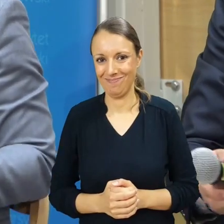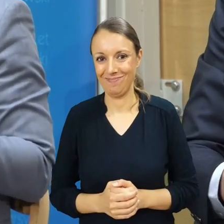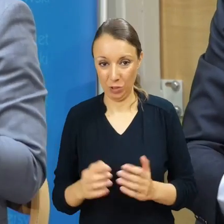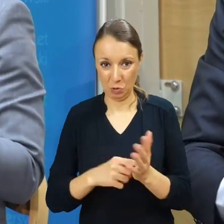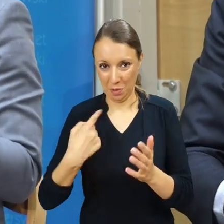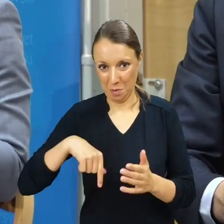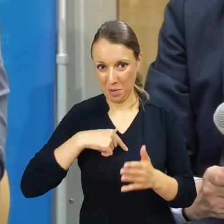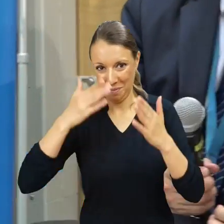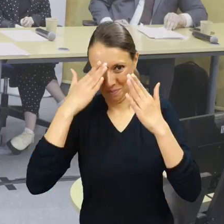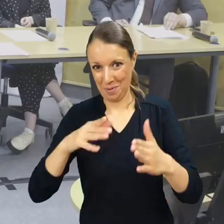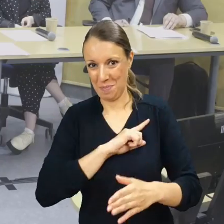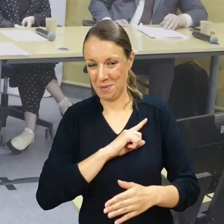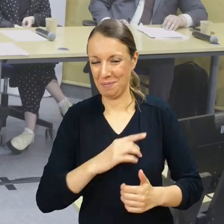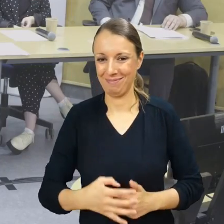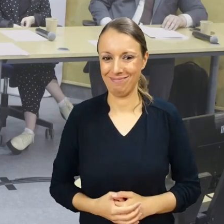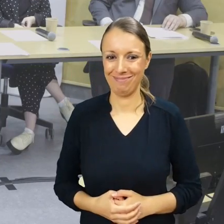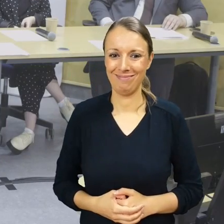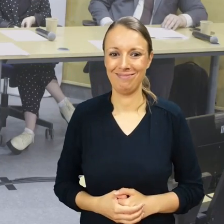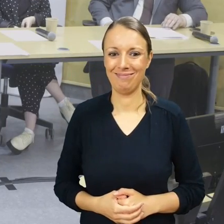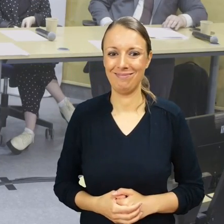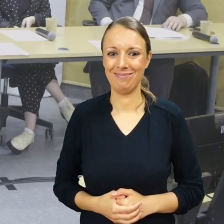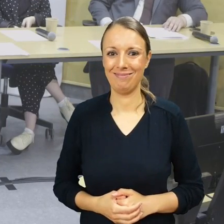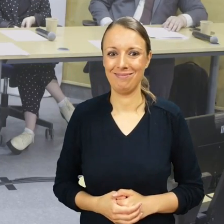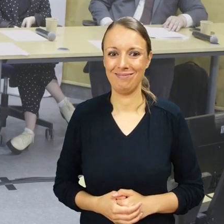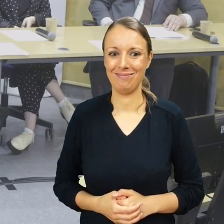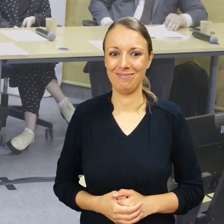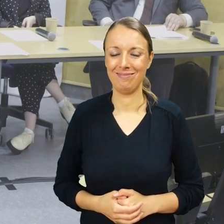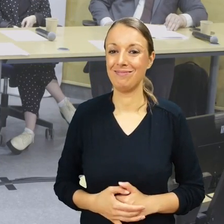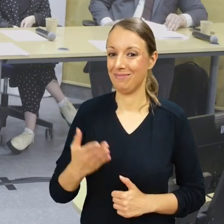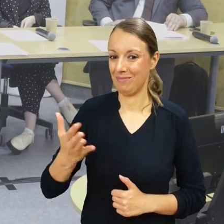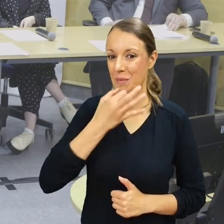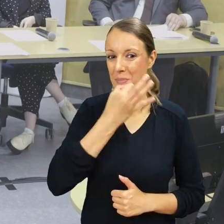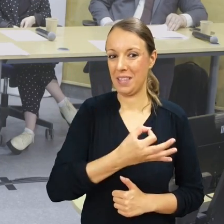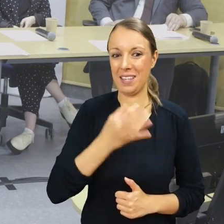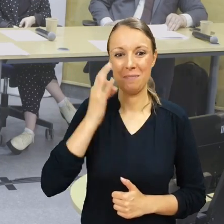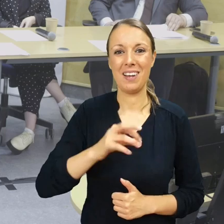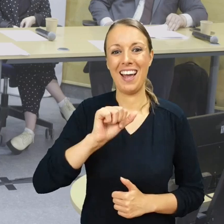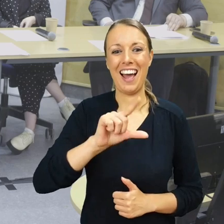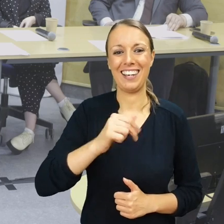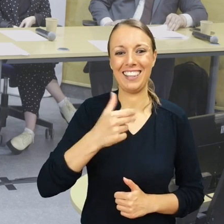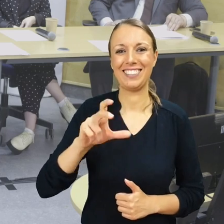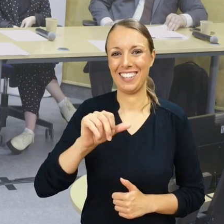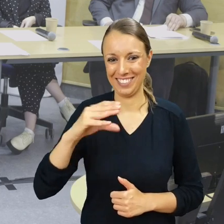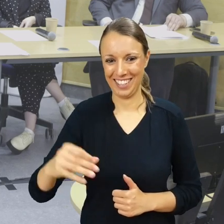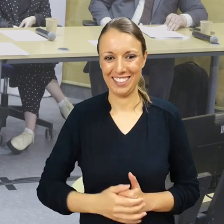zajmujemy. Mam pytanie o Alina Drzewska. Tak. Alina Drzewska, dzień